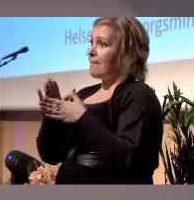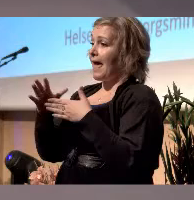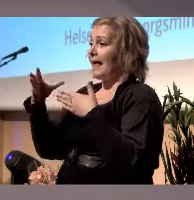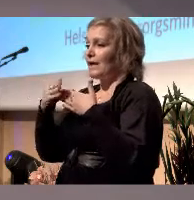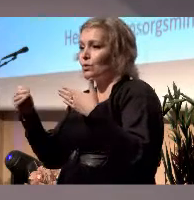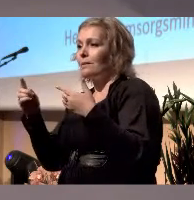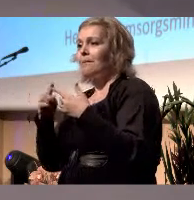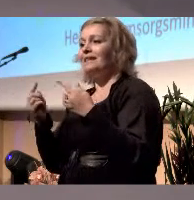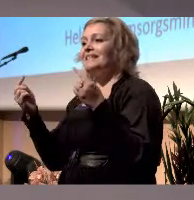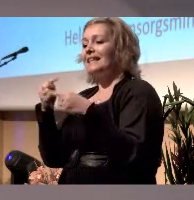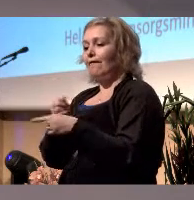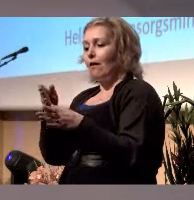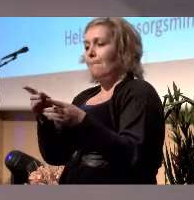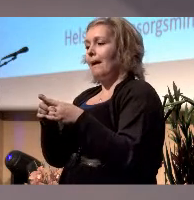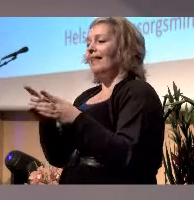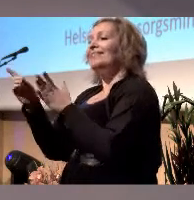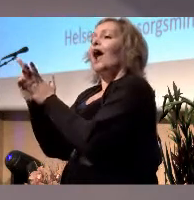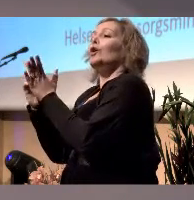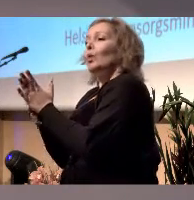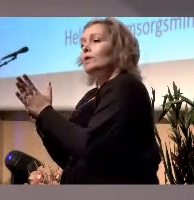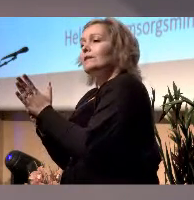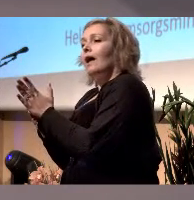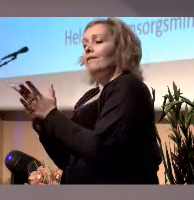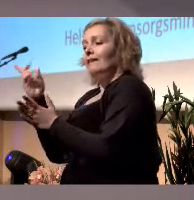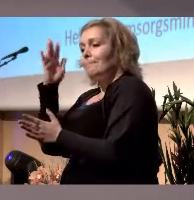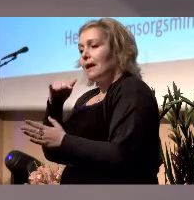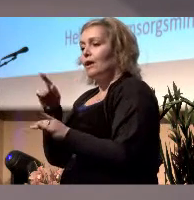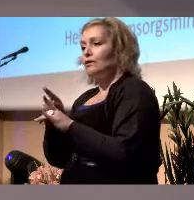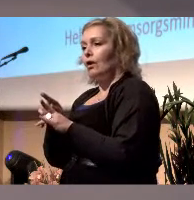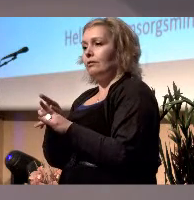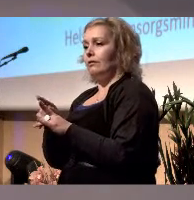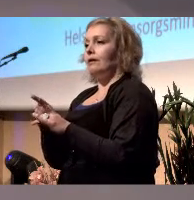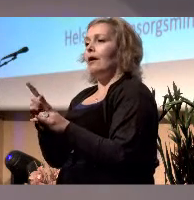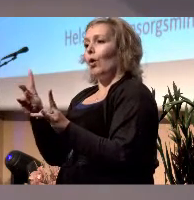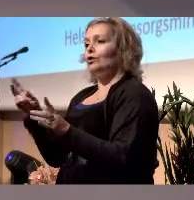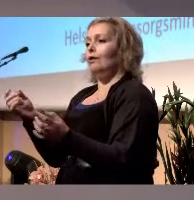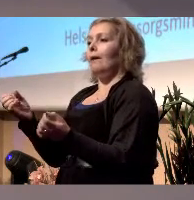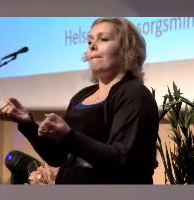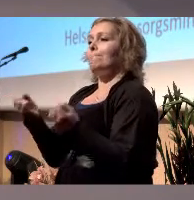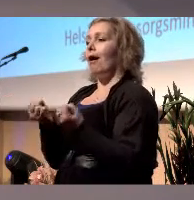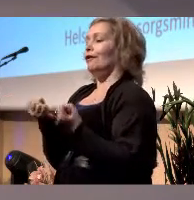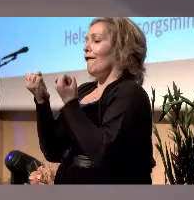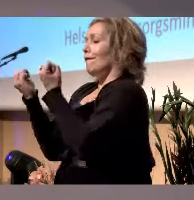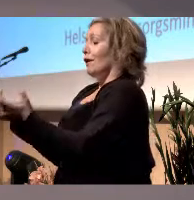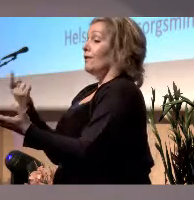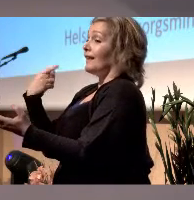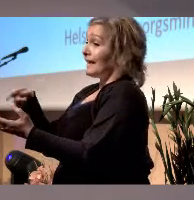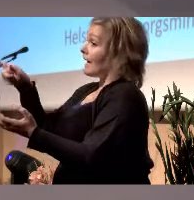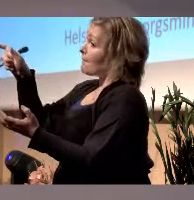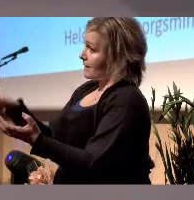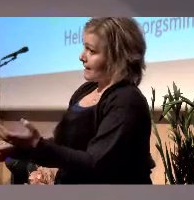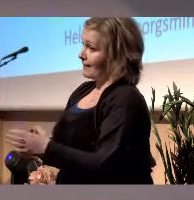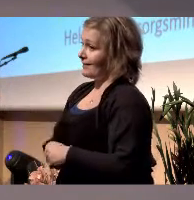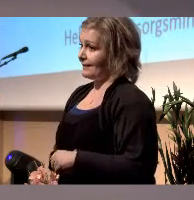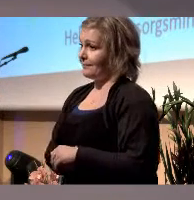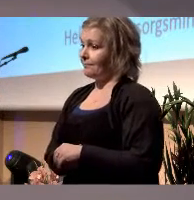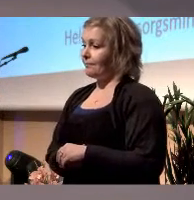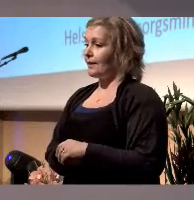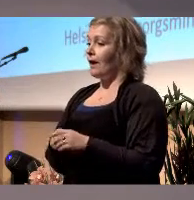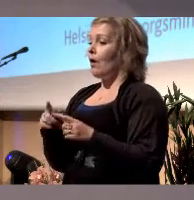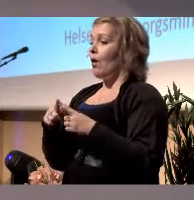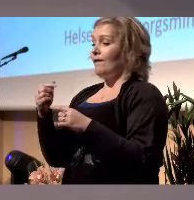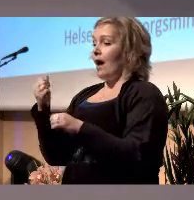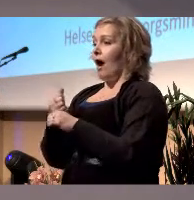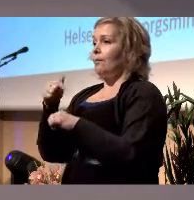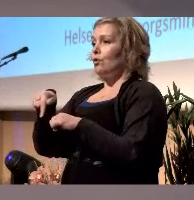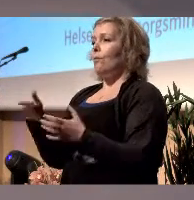i stedet for mennesker med diagnoser, men jeg mener at sånt flytter vi også makt til pasienten. Vi må arbeide